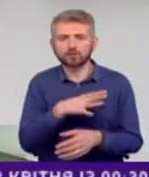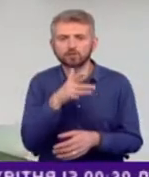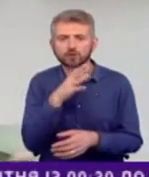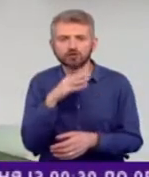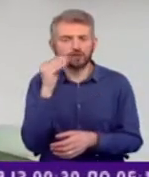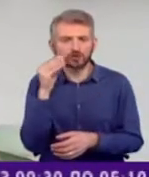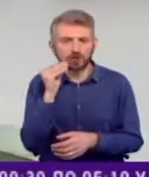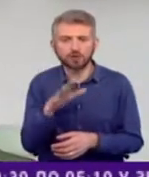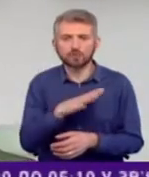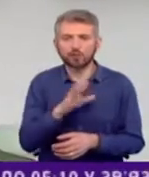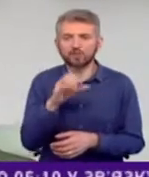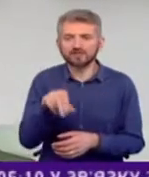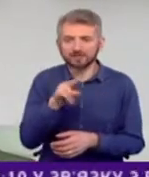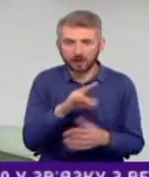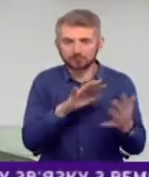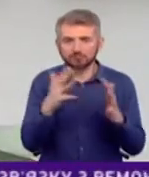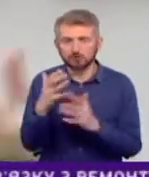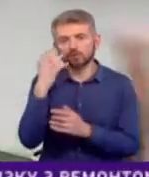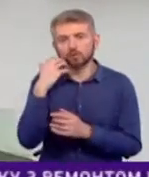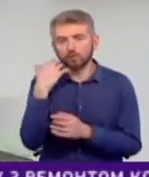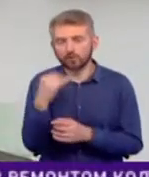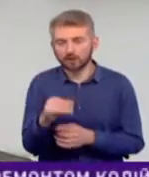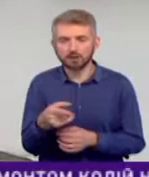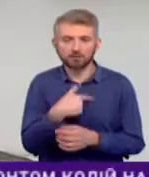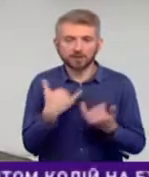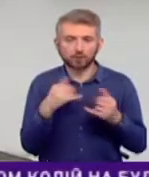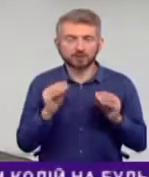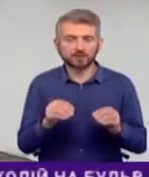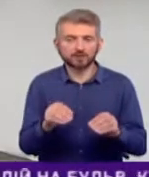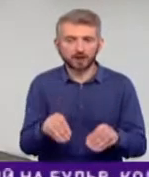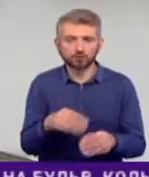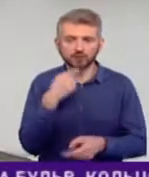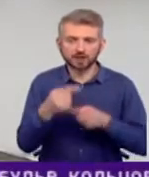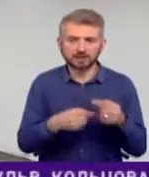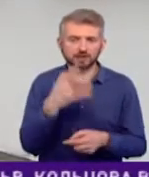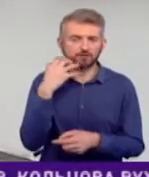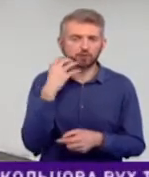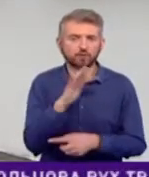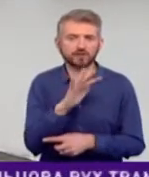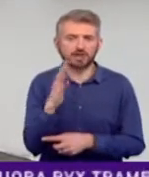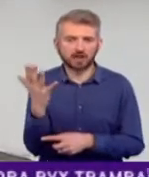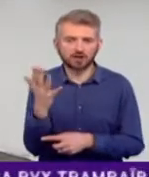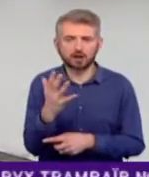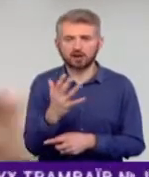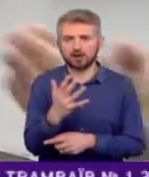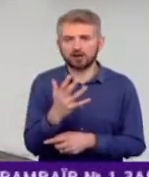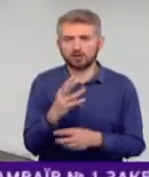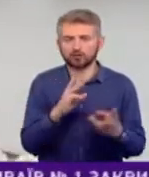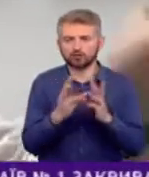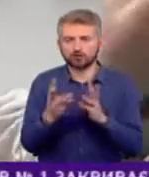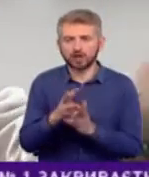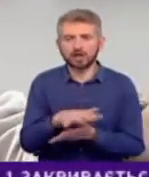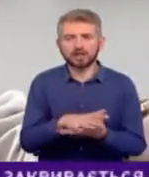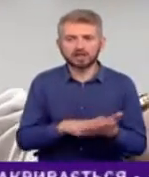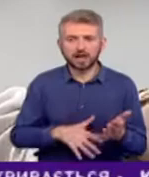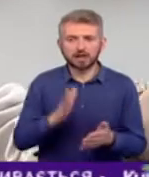сад, сад традиційний український фруктовий, тому ми сьогодні висаджуємо традиційні фруктові дерева, кущі, і далі